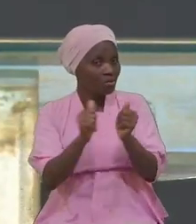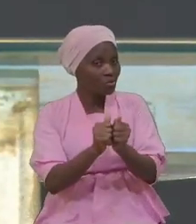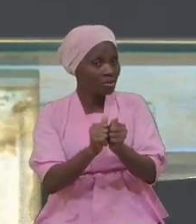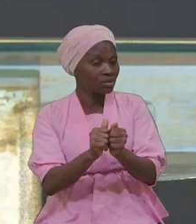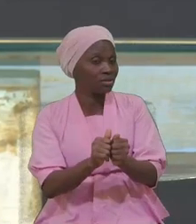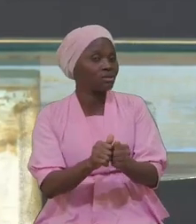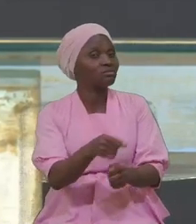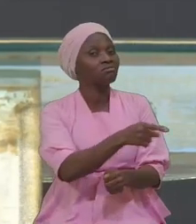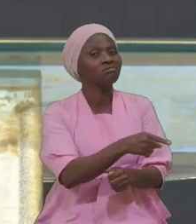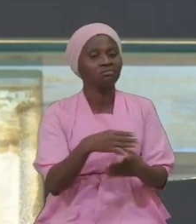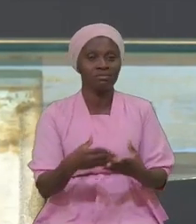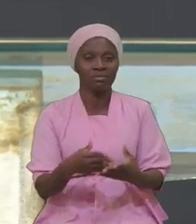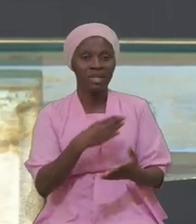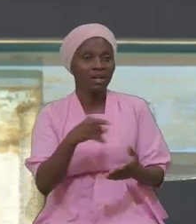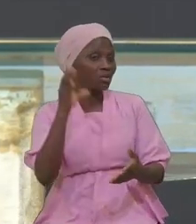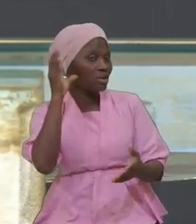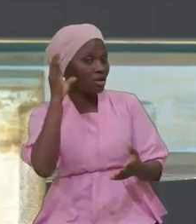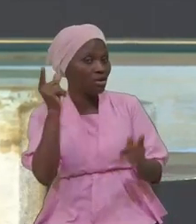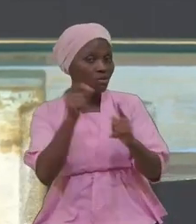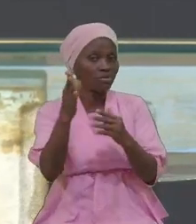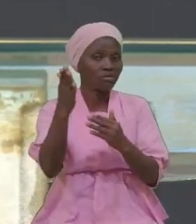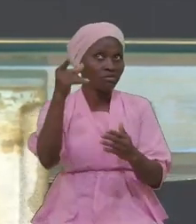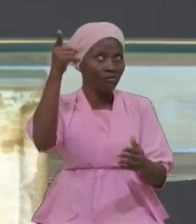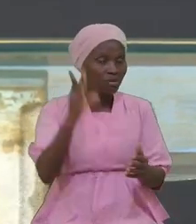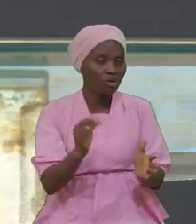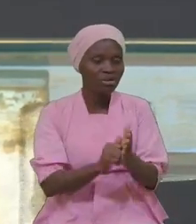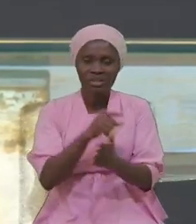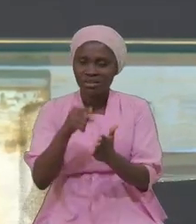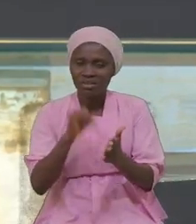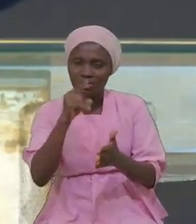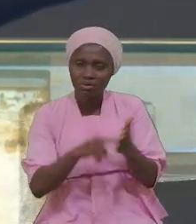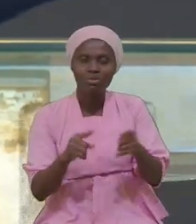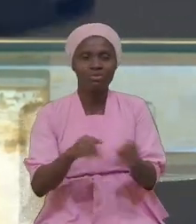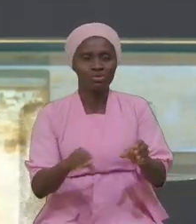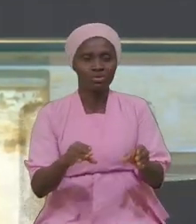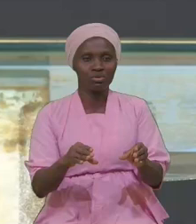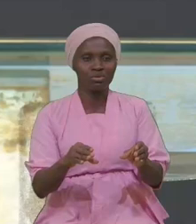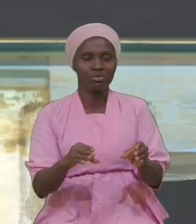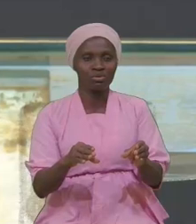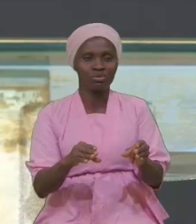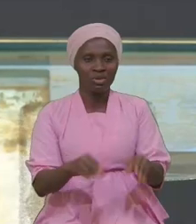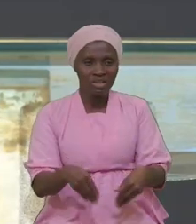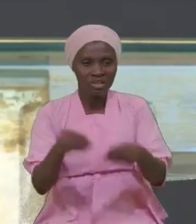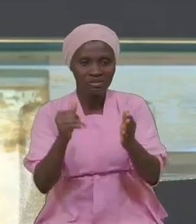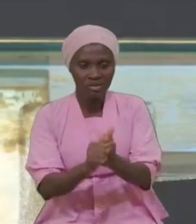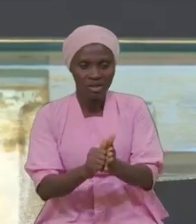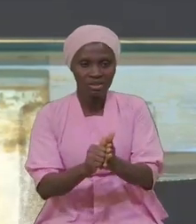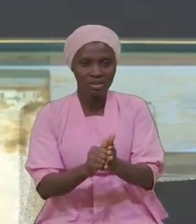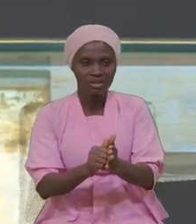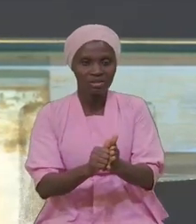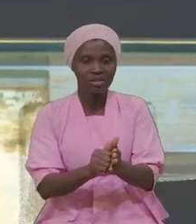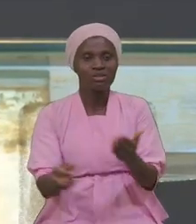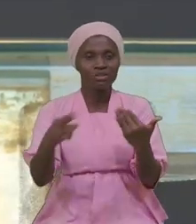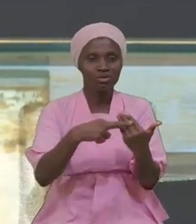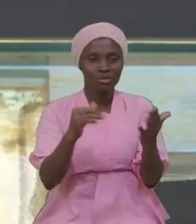que voici ce qu'il faut faire, rend la femme à son mari. Non, il ne veut pas faire